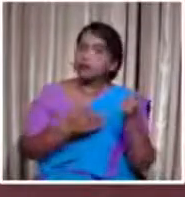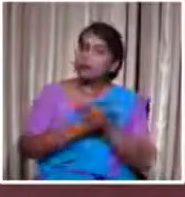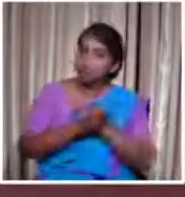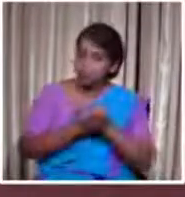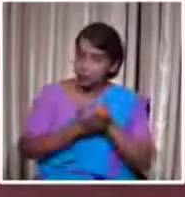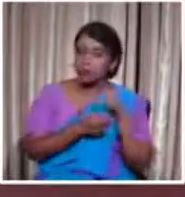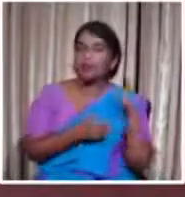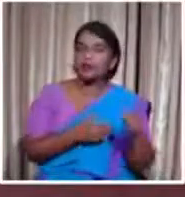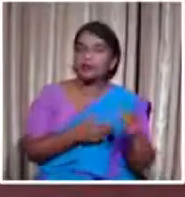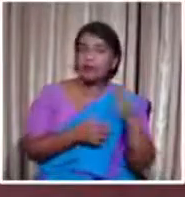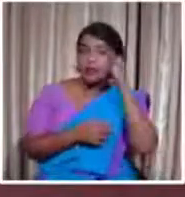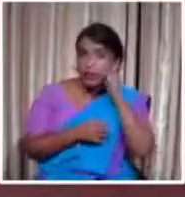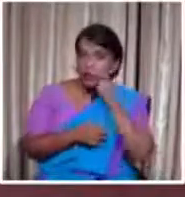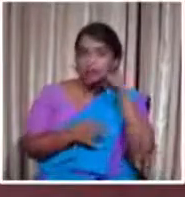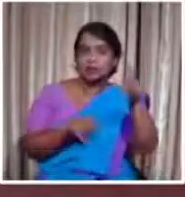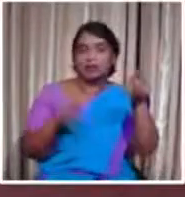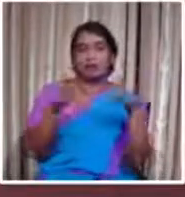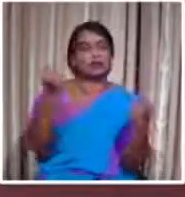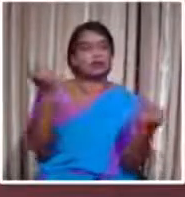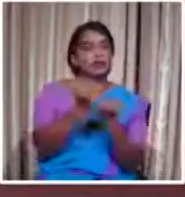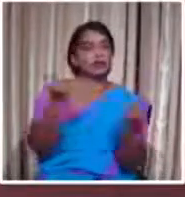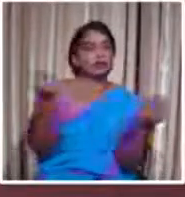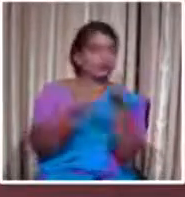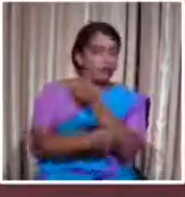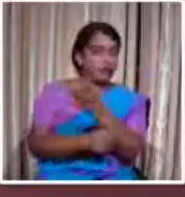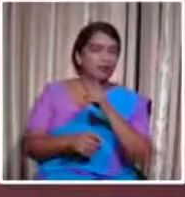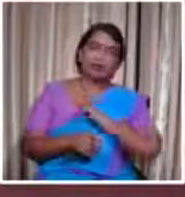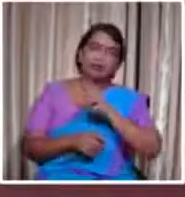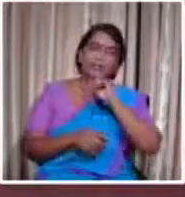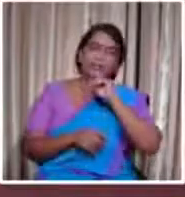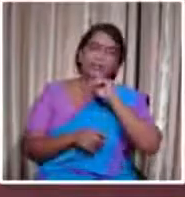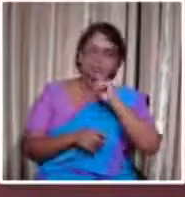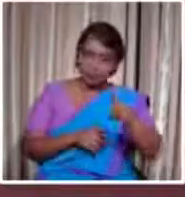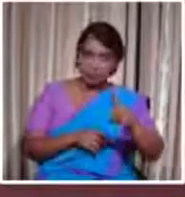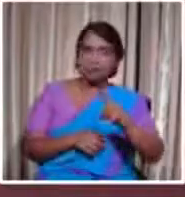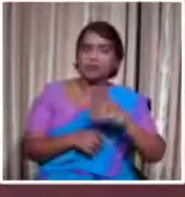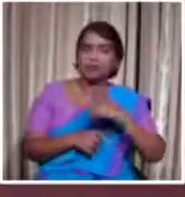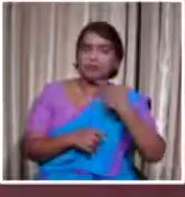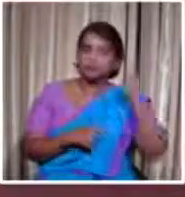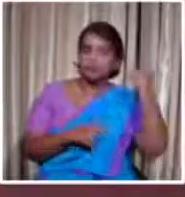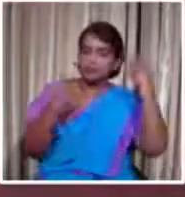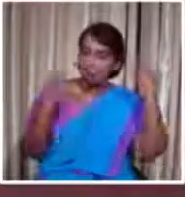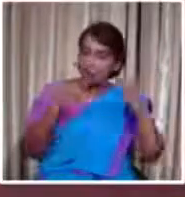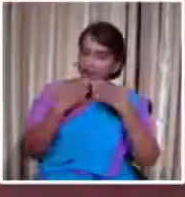දෙනාම ත්‍රස්තවාදීන්ට සහයෝගය ලබා දෙන අය හැටියට සලකනවායි කියන එකත් මතක් කරමින් මම